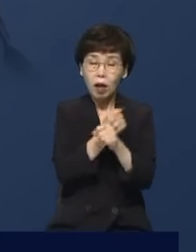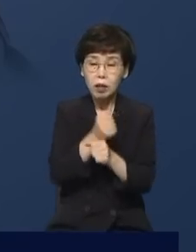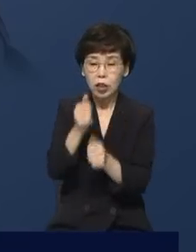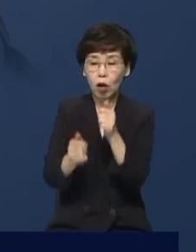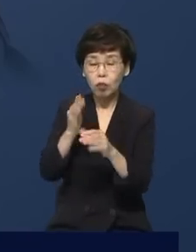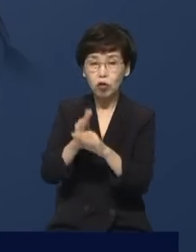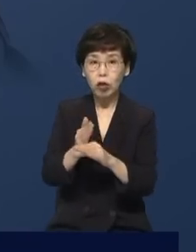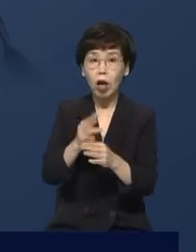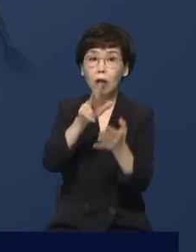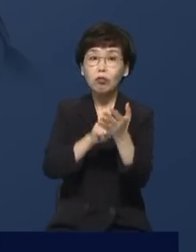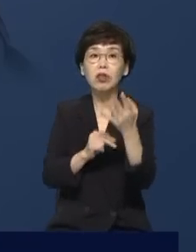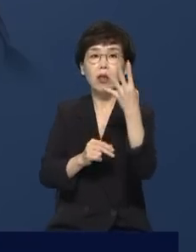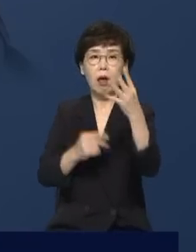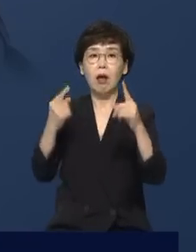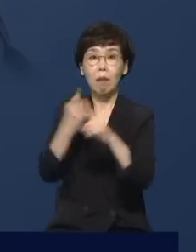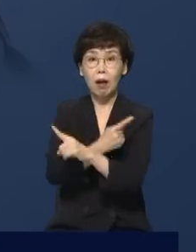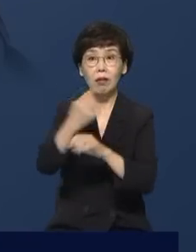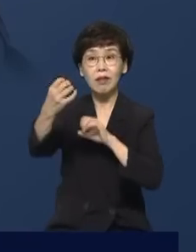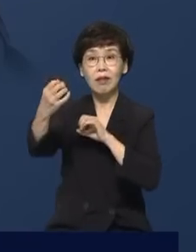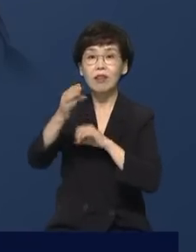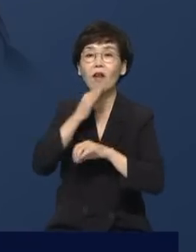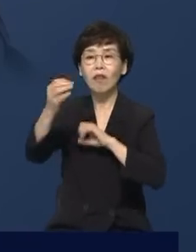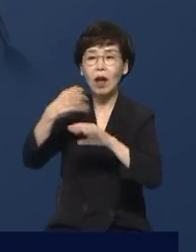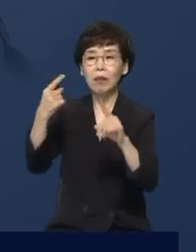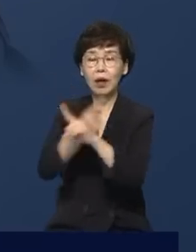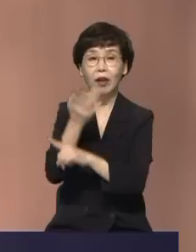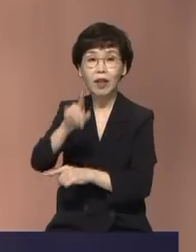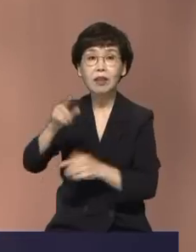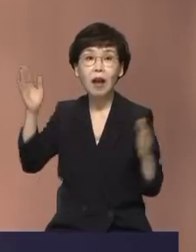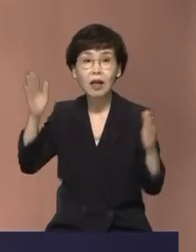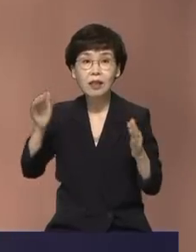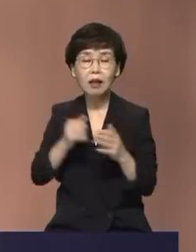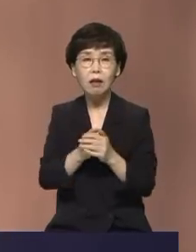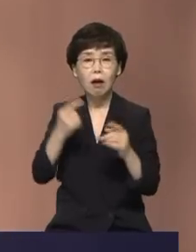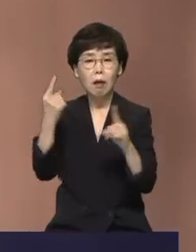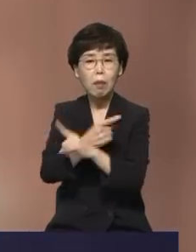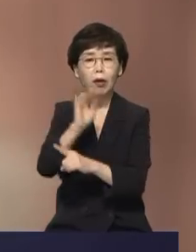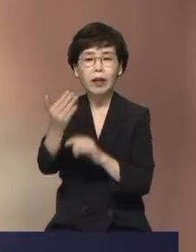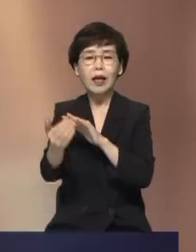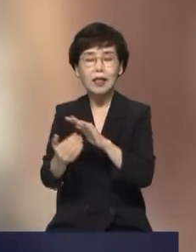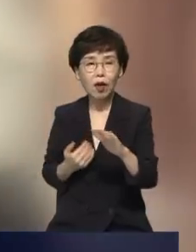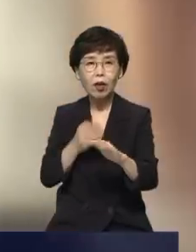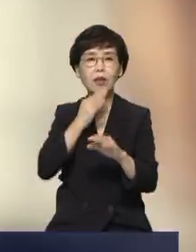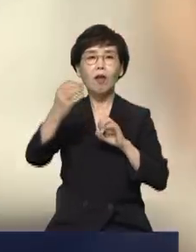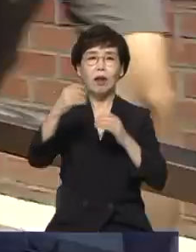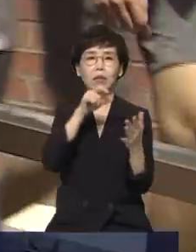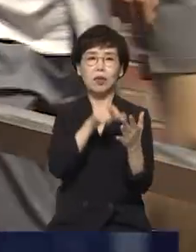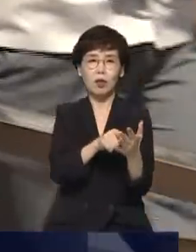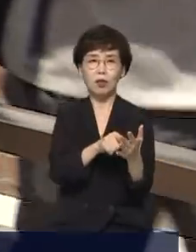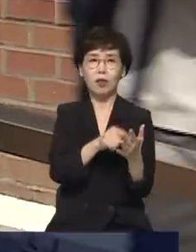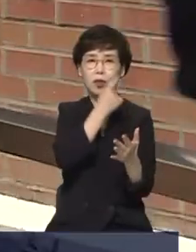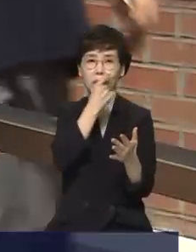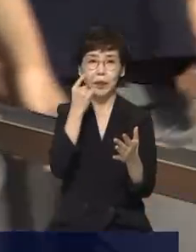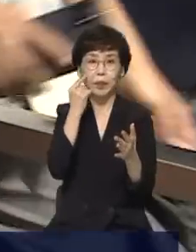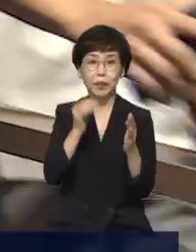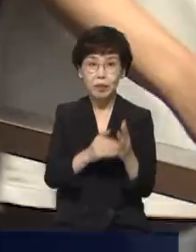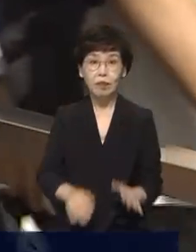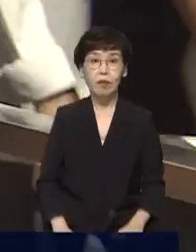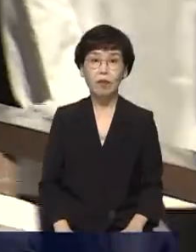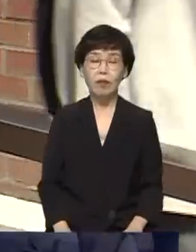도중 4 문제가 수정되어 답 까지 바뀌었는데 해당 학생은 변경되기 전 답을 적어 낸 것으로 확인됐습니다